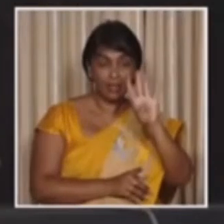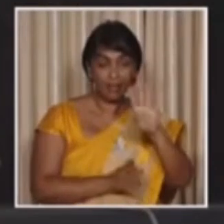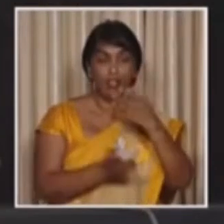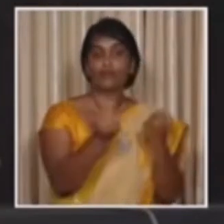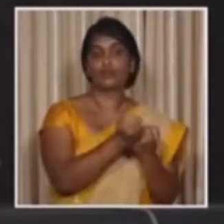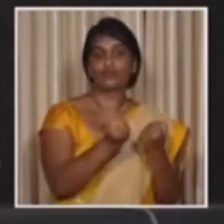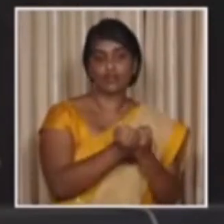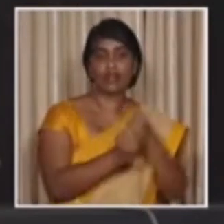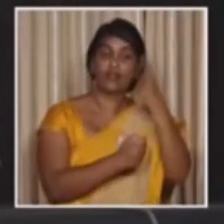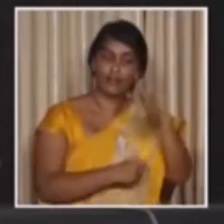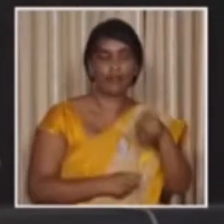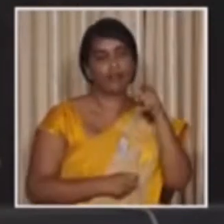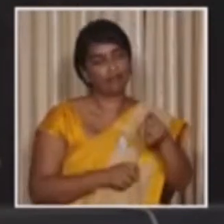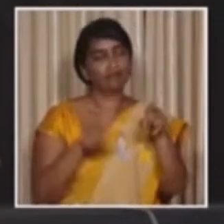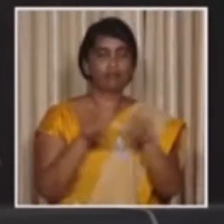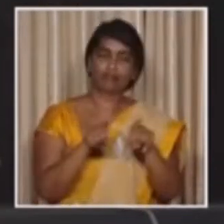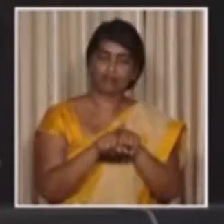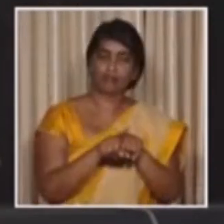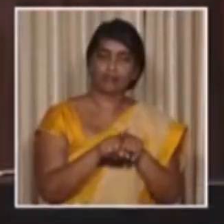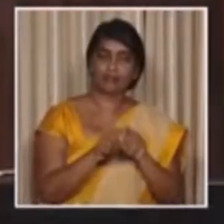සහයෝගයෙන්. ඒකින්ද ඔබතුමාට